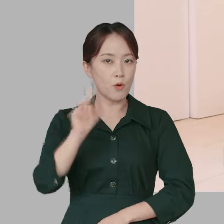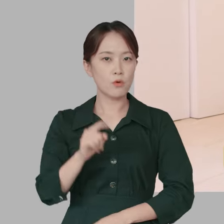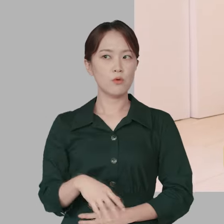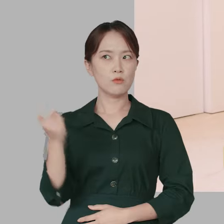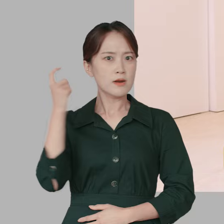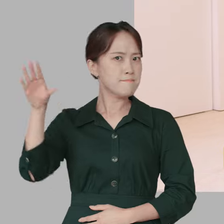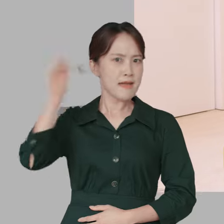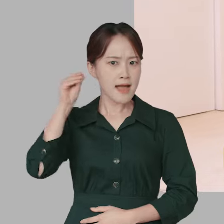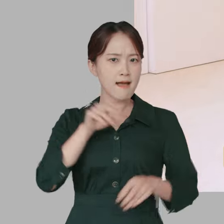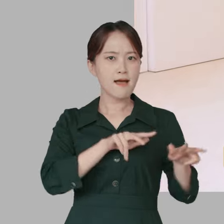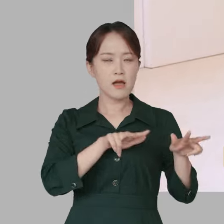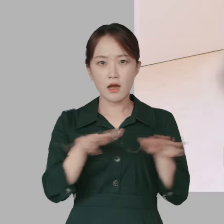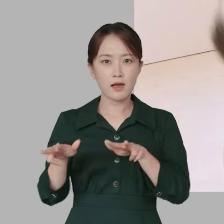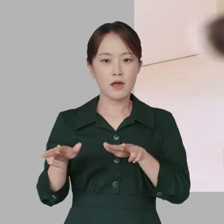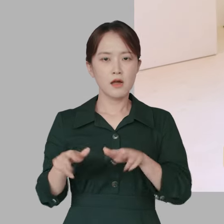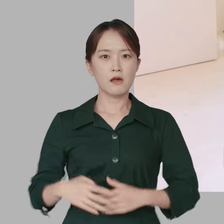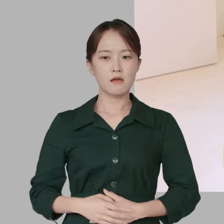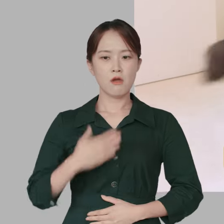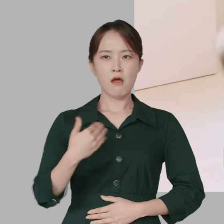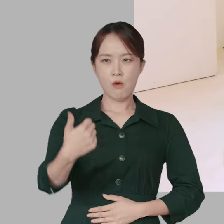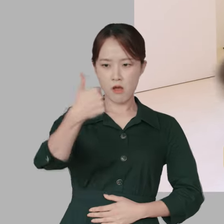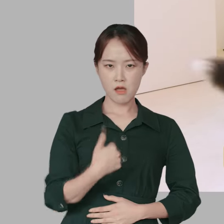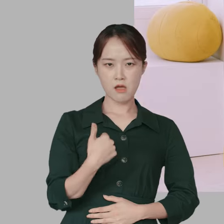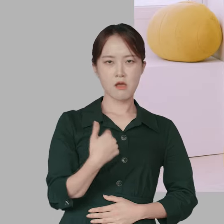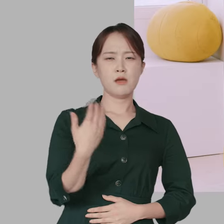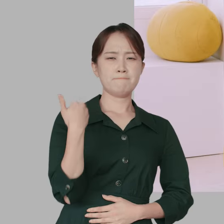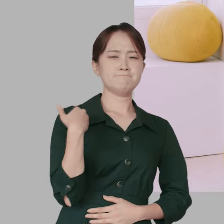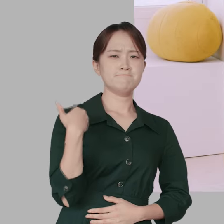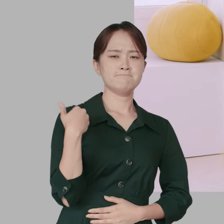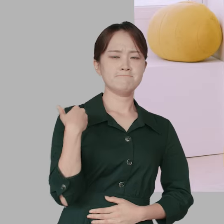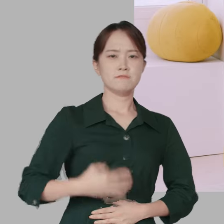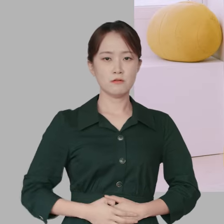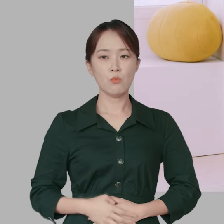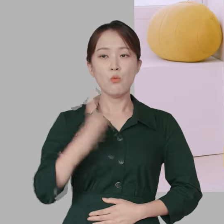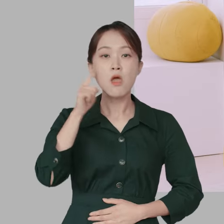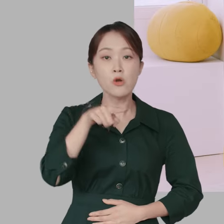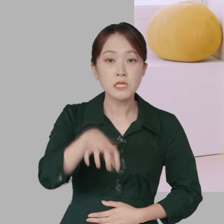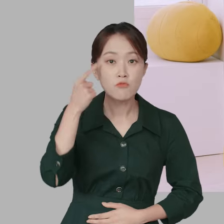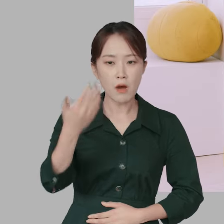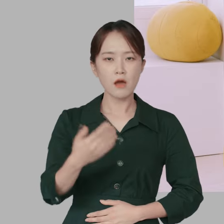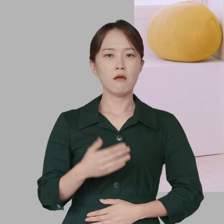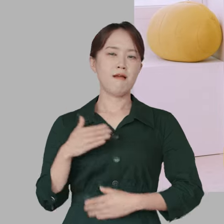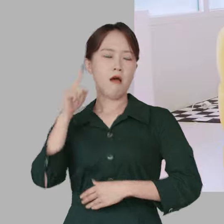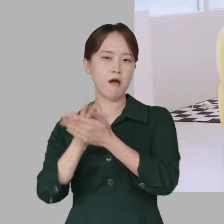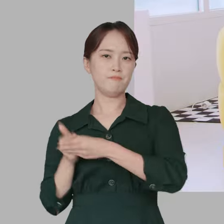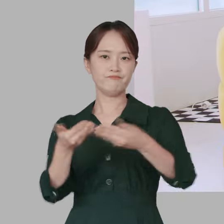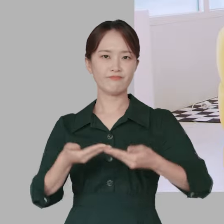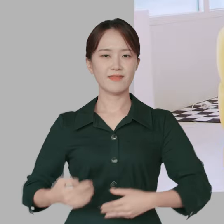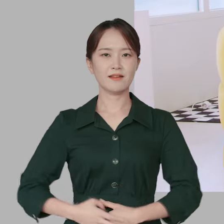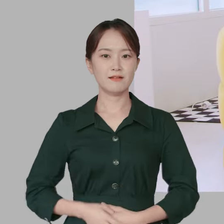나면 소리를 듣고 저한테 와서 치고 그래서 제가 어디냐고 물어보면 거기로 저를 데려가고